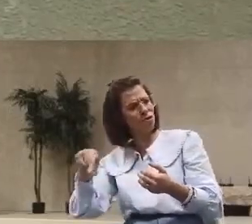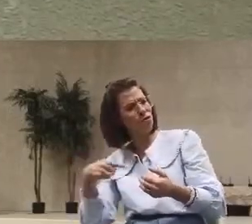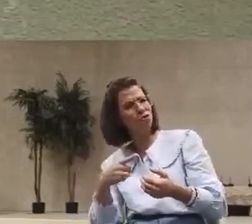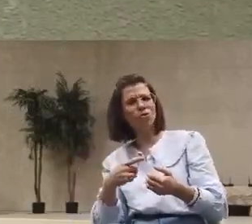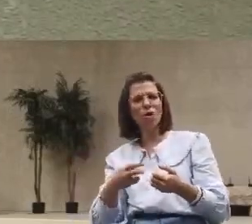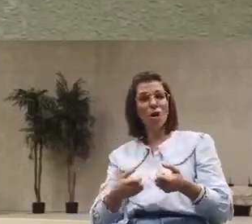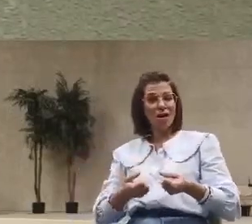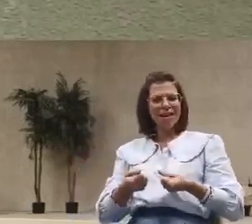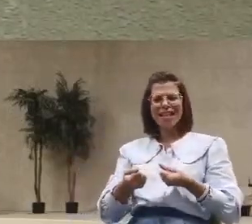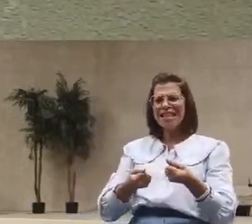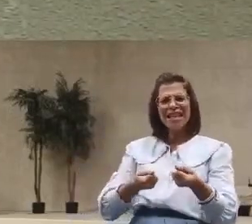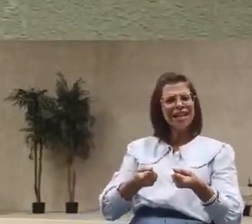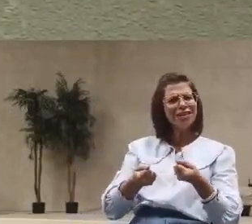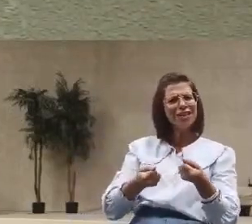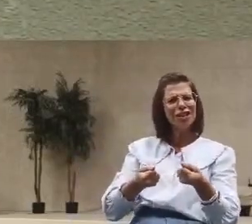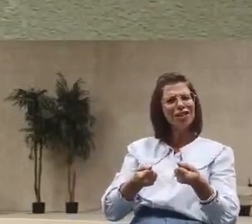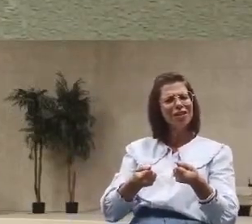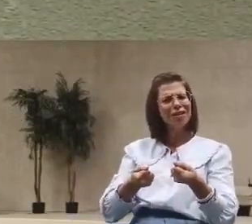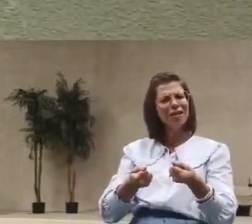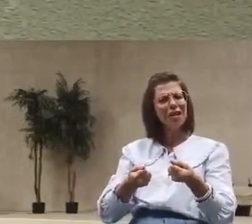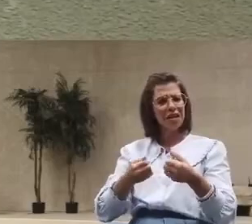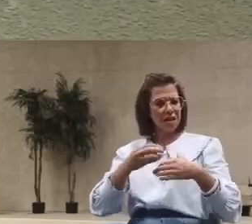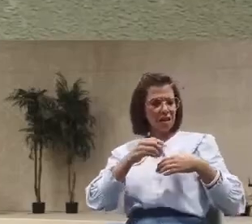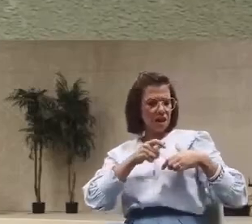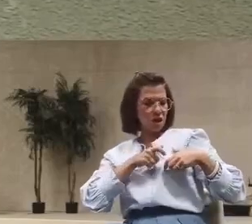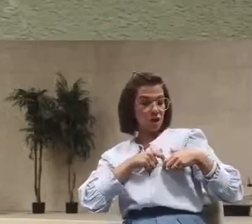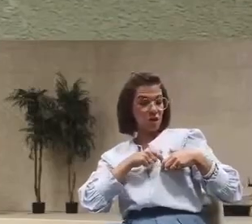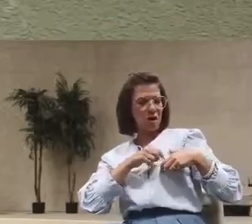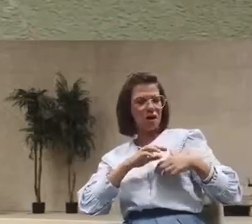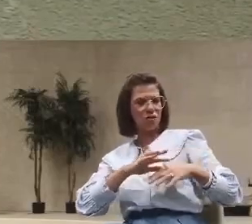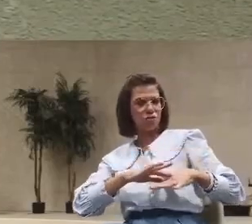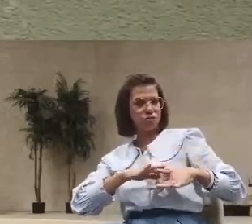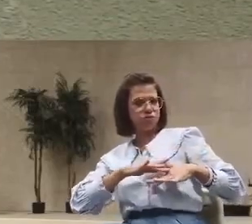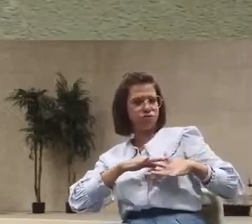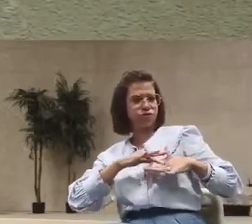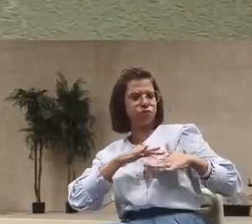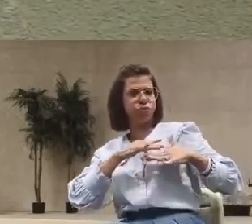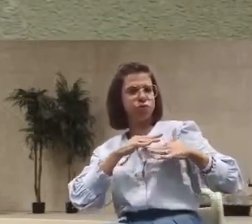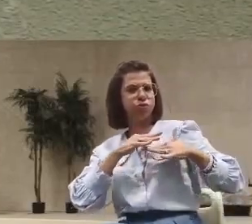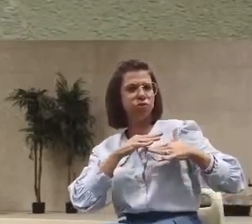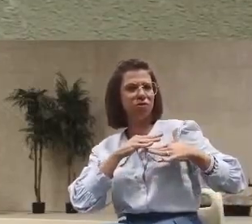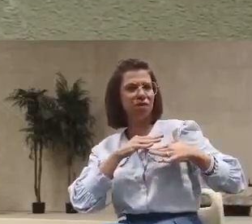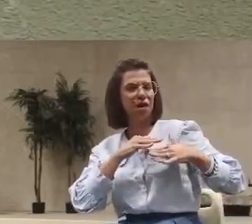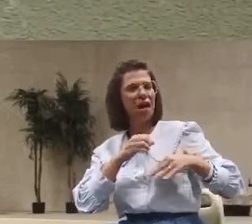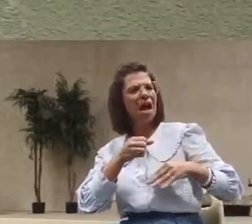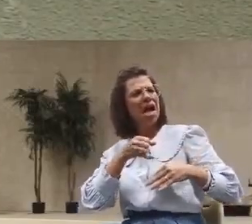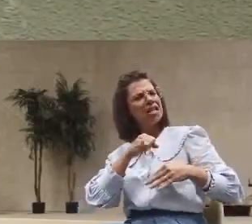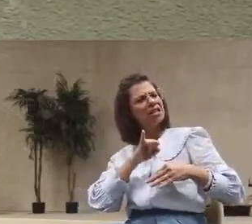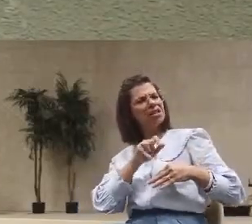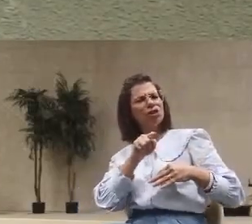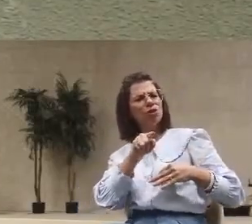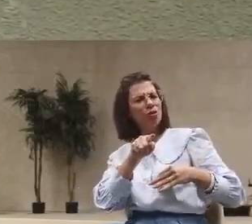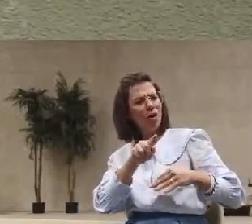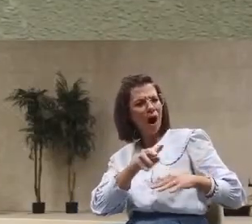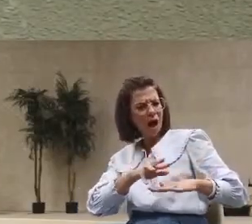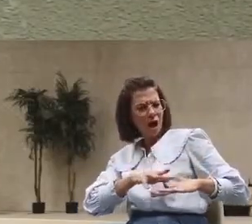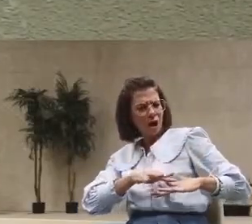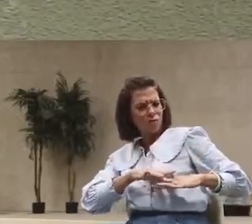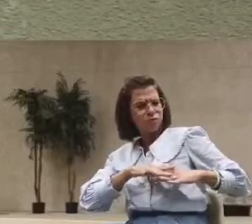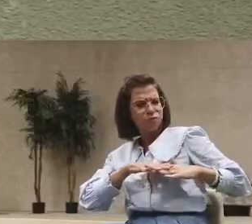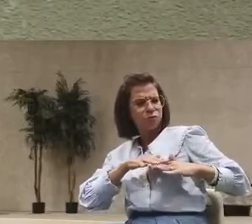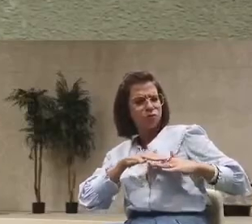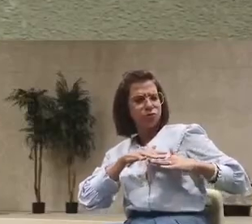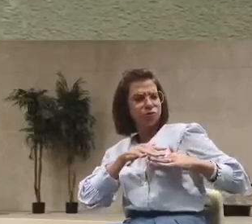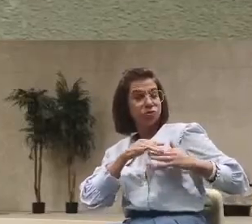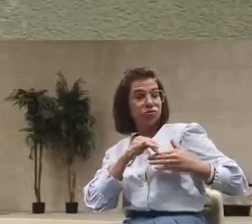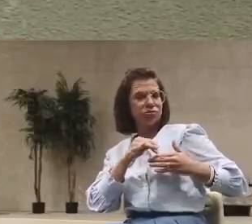conduits par ce dont nous sommes remplis si tu es plein de quelque chose c'est ça